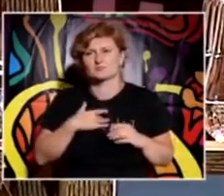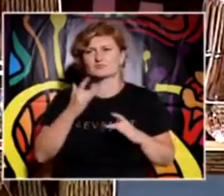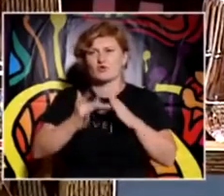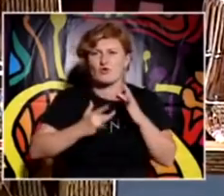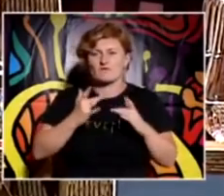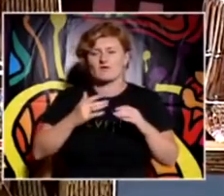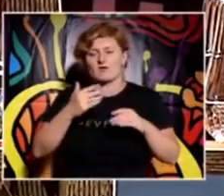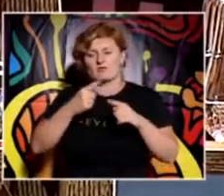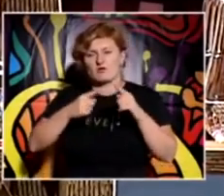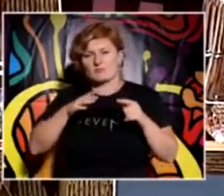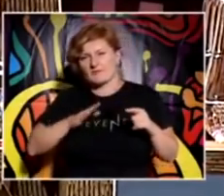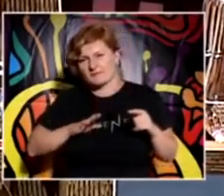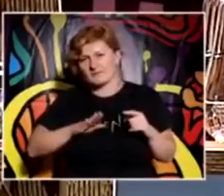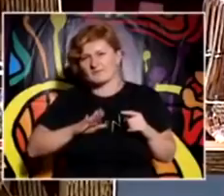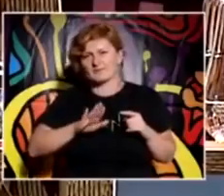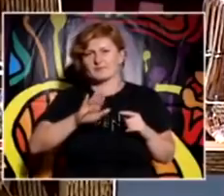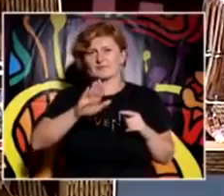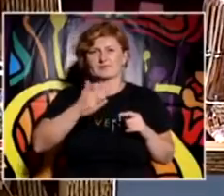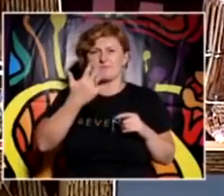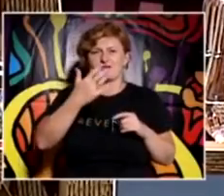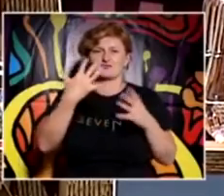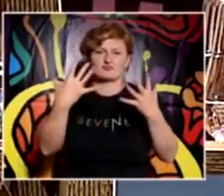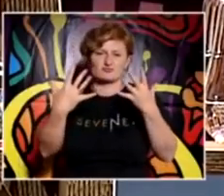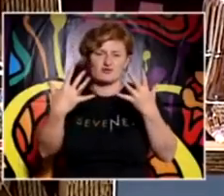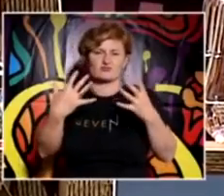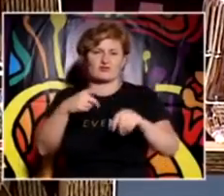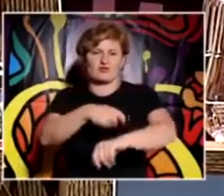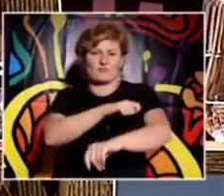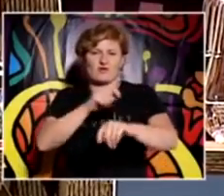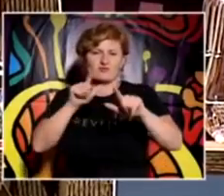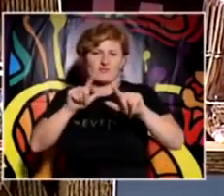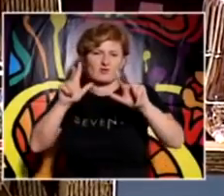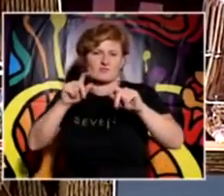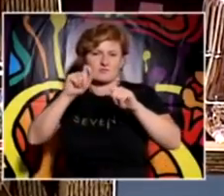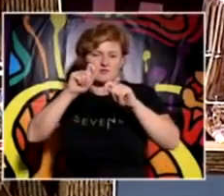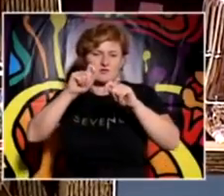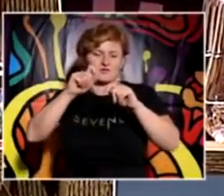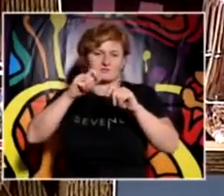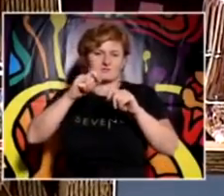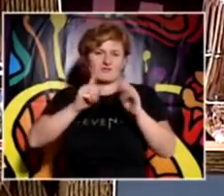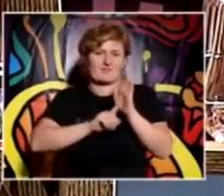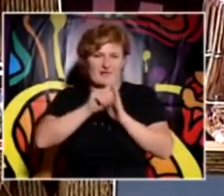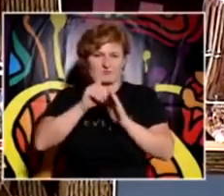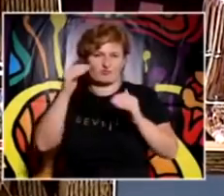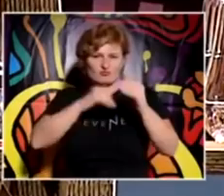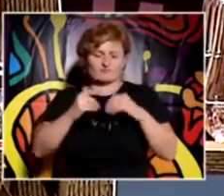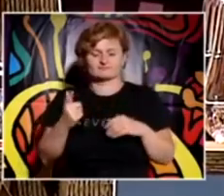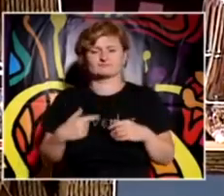drobne podjazdy po 5-10 km, 7-8 stopni w górę, prawda? Na koniec dnia